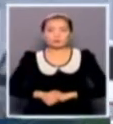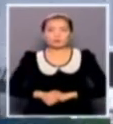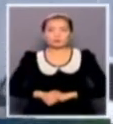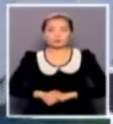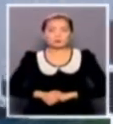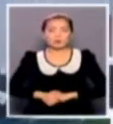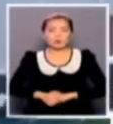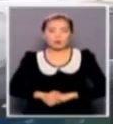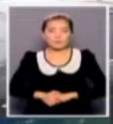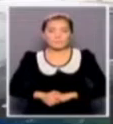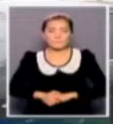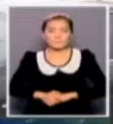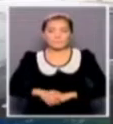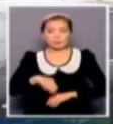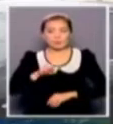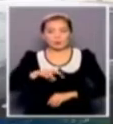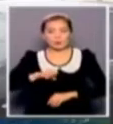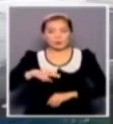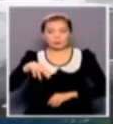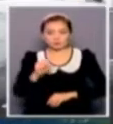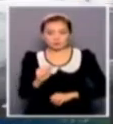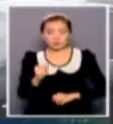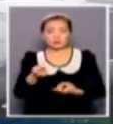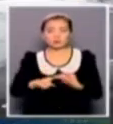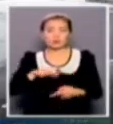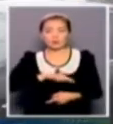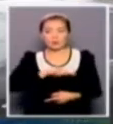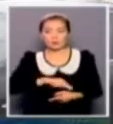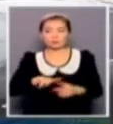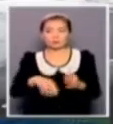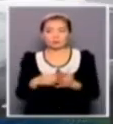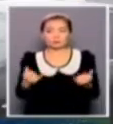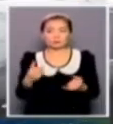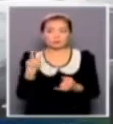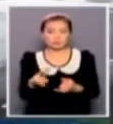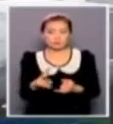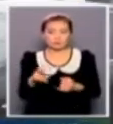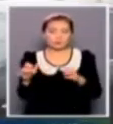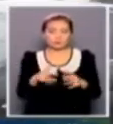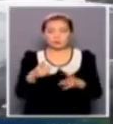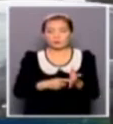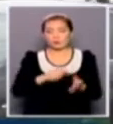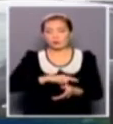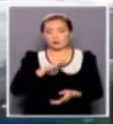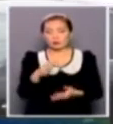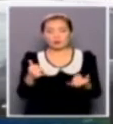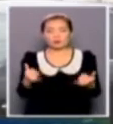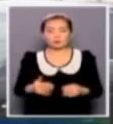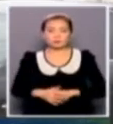қызметпен айналысатын бір тұлғаға қатысты әкімшілік іс қозғалды. Күні бүгінде тағы да екі әкімшілік іс қарастырылды. Қазіргі ол